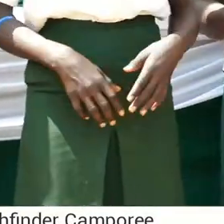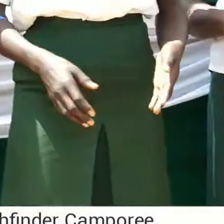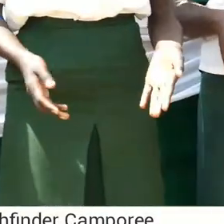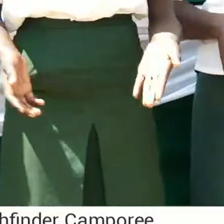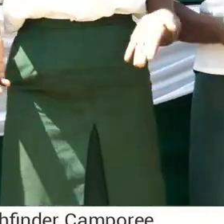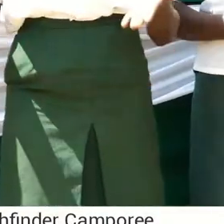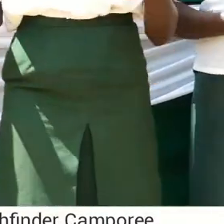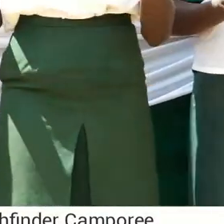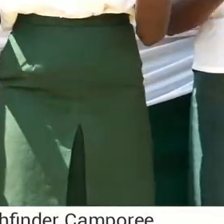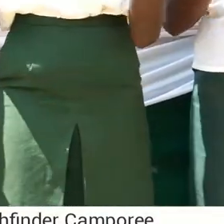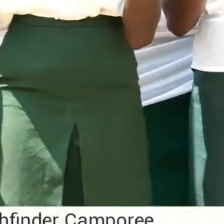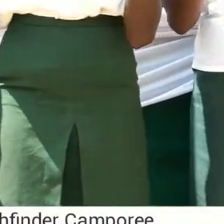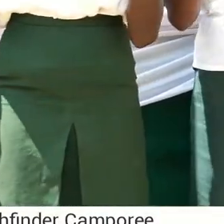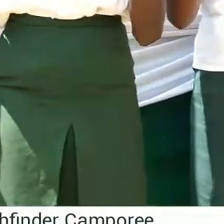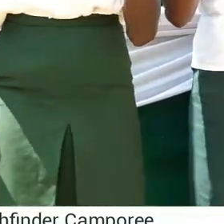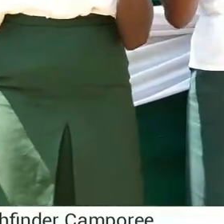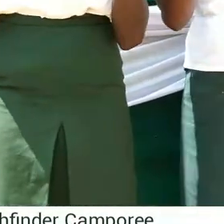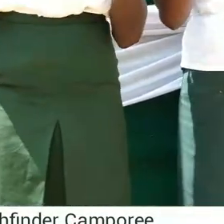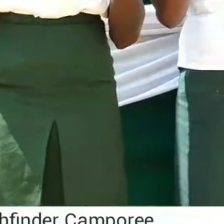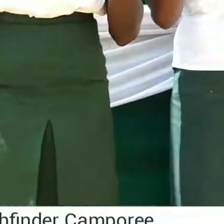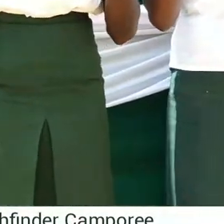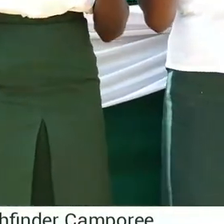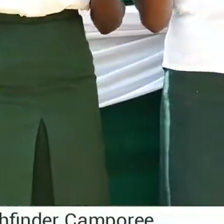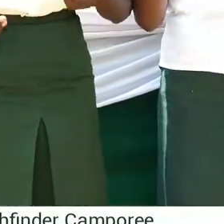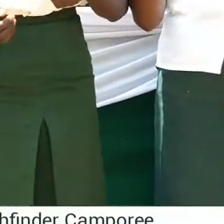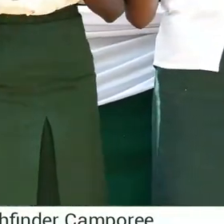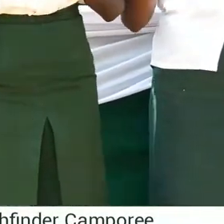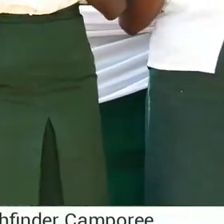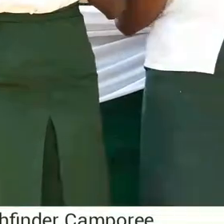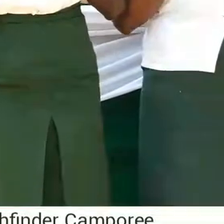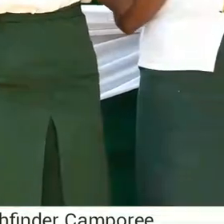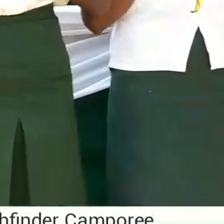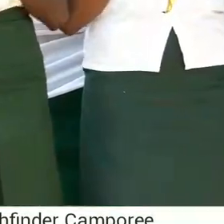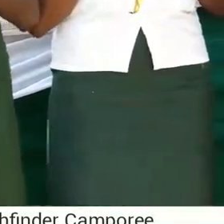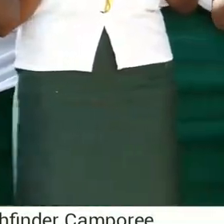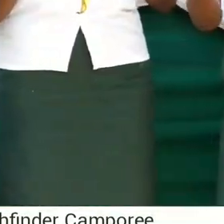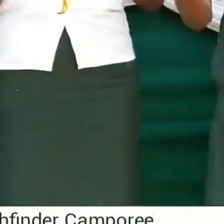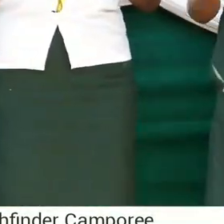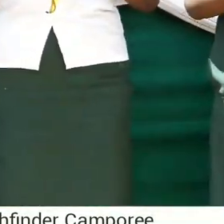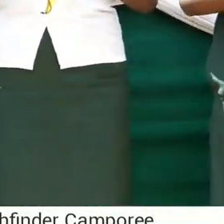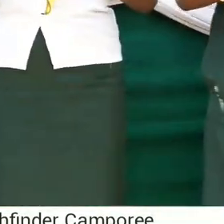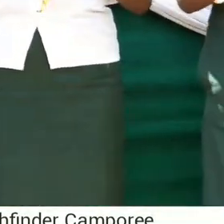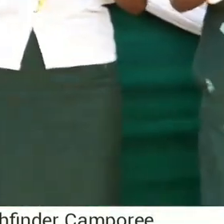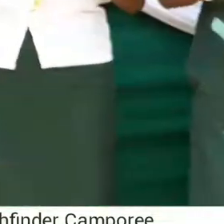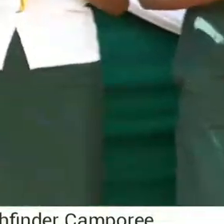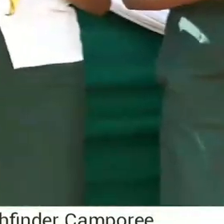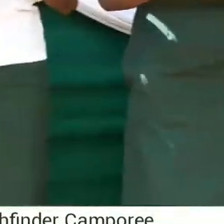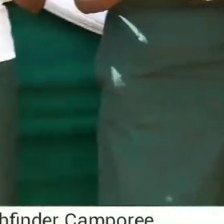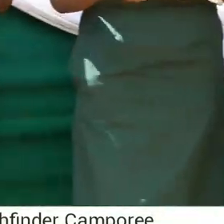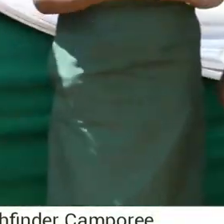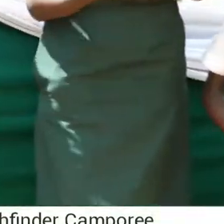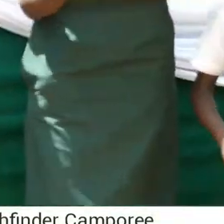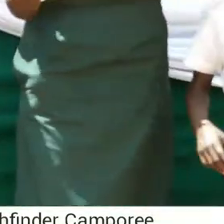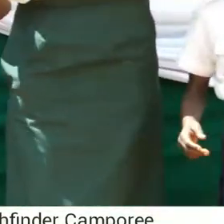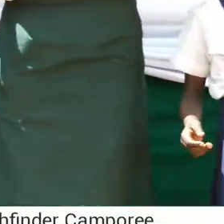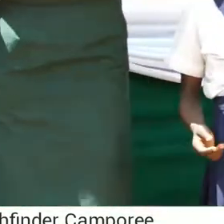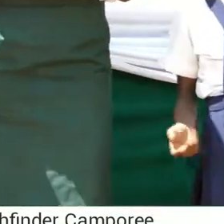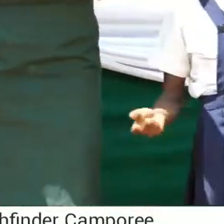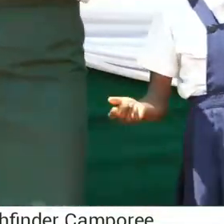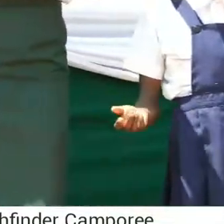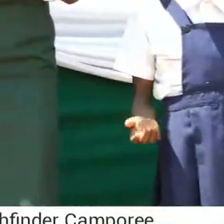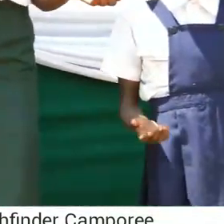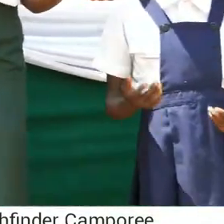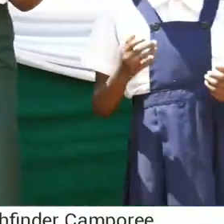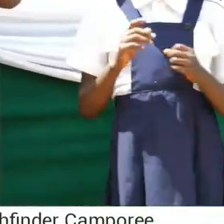yumawimbi, tutafika salama. Imani yetu isiyumbishwe na